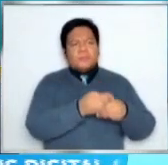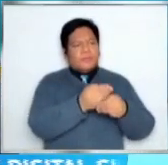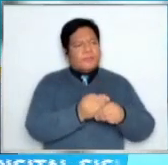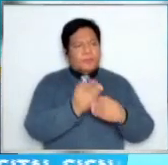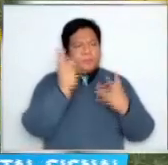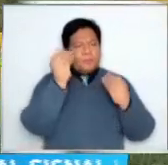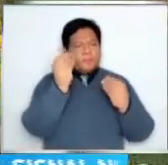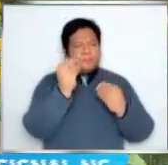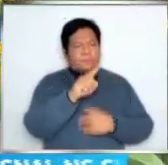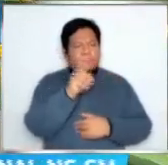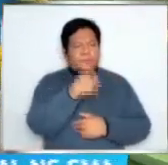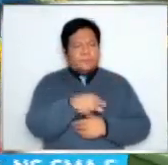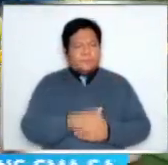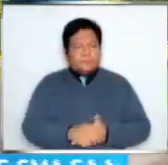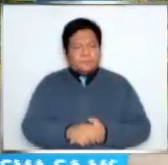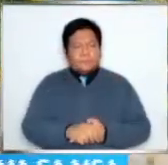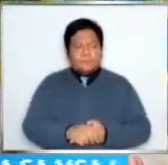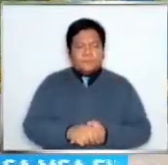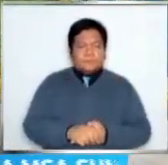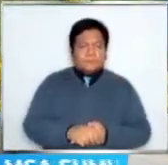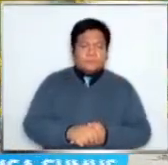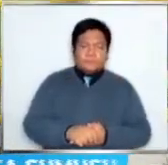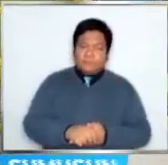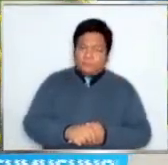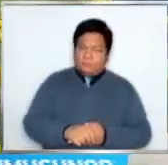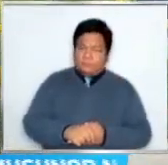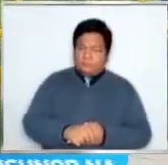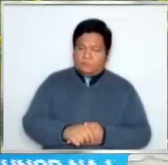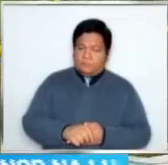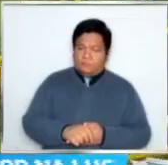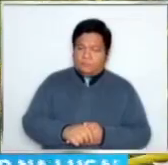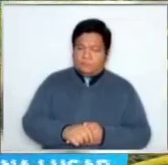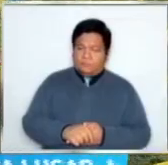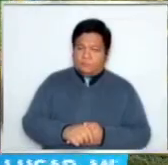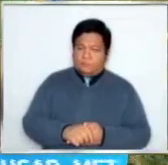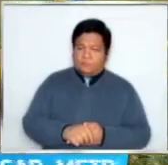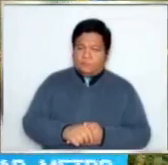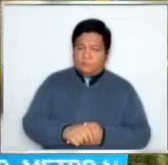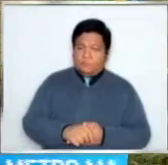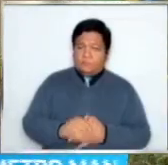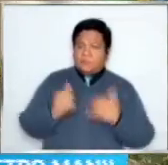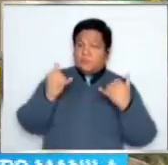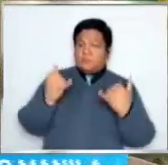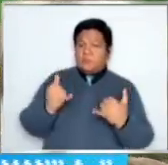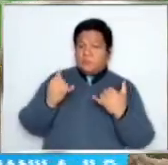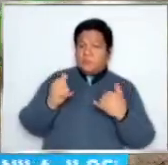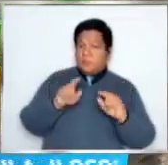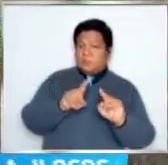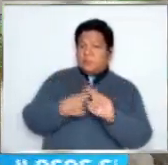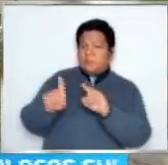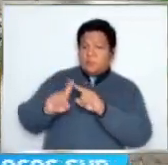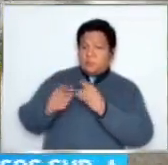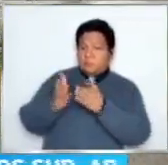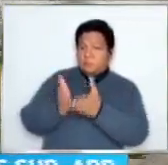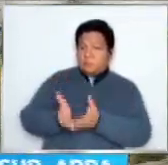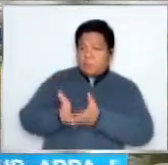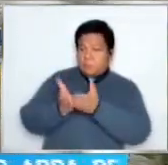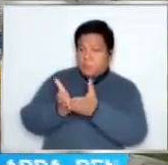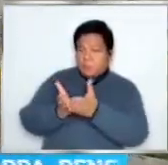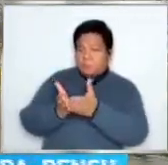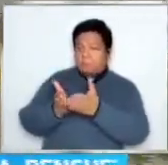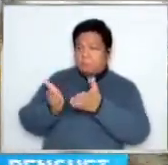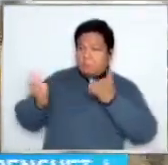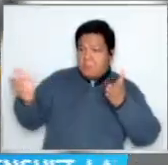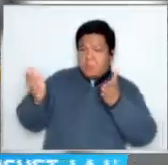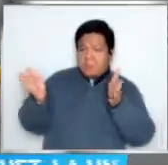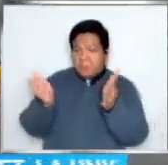Sa yun, Sir Rafi, normal nang ang biyahe ng mga barko, maging mga maliliit na bangka sa